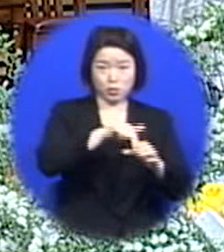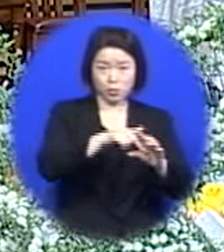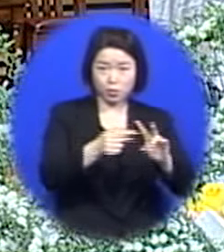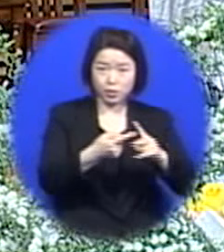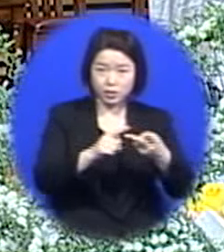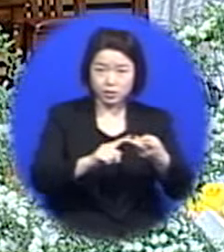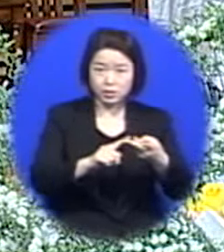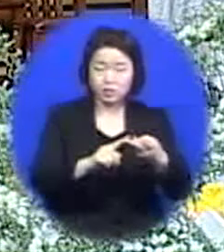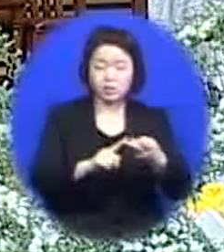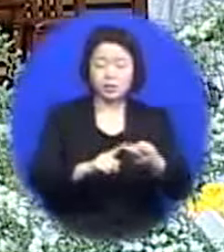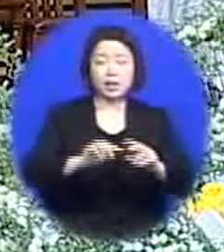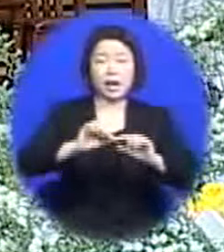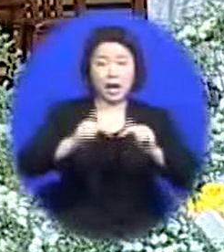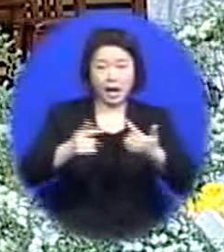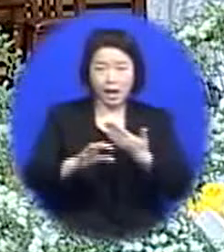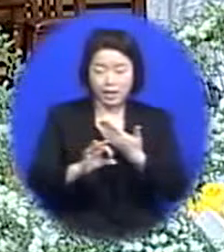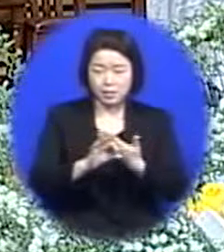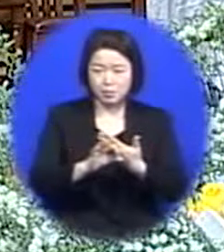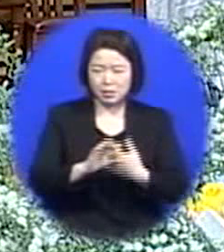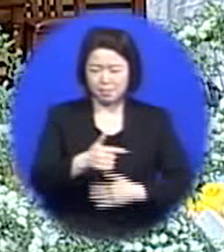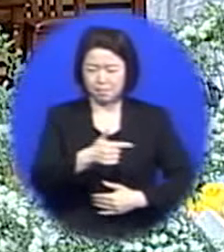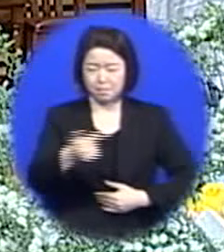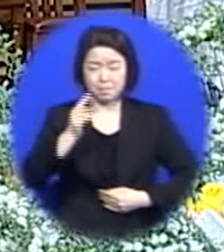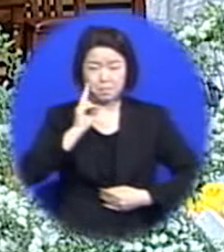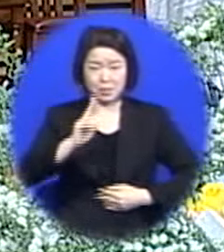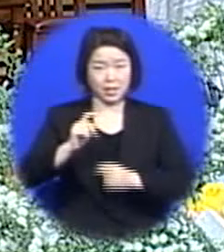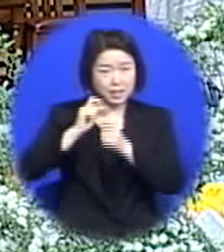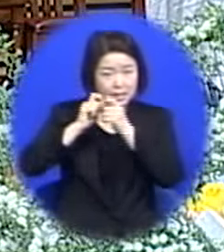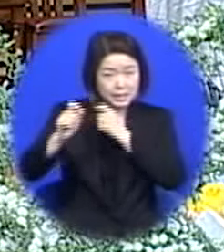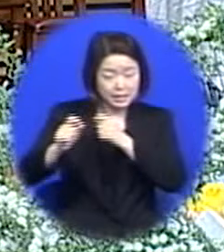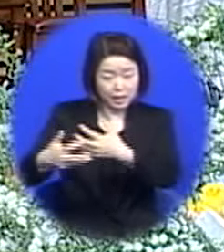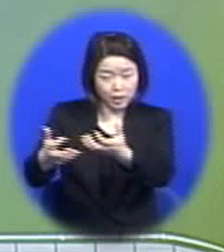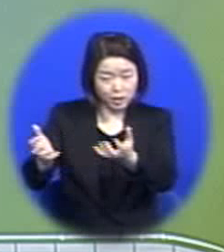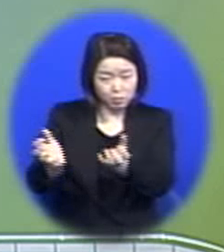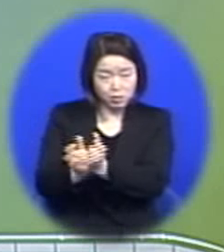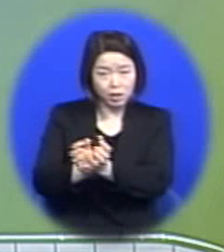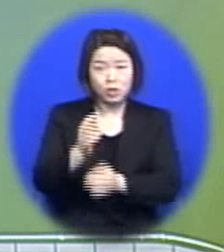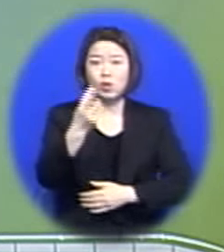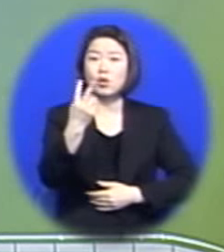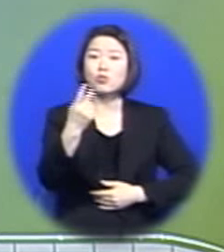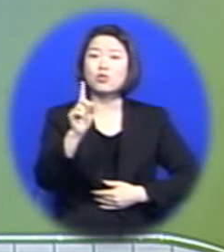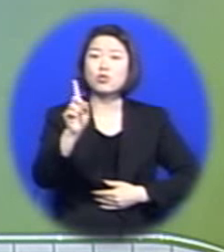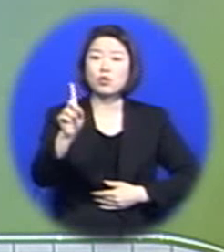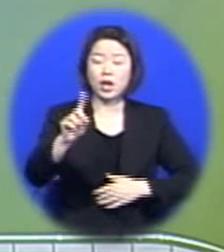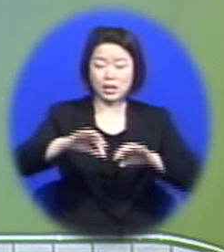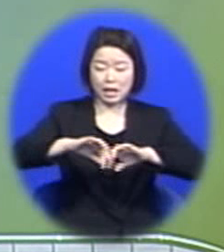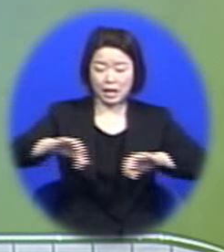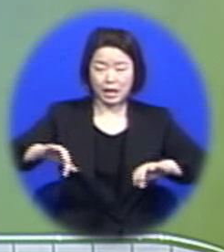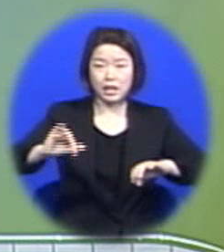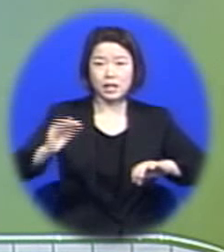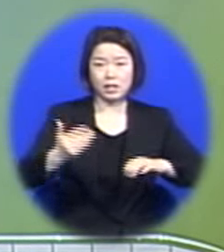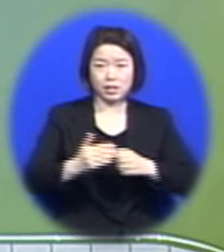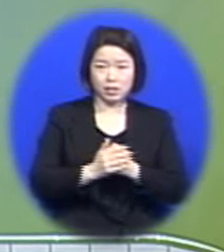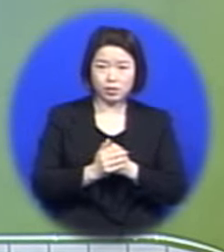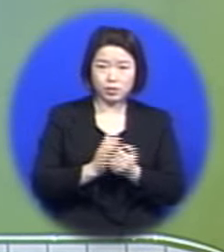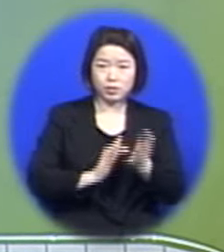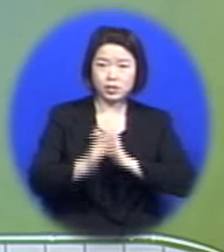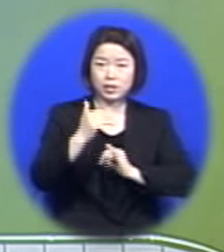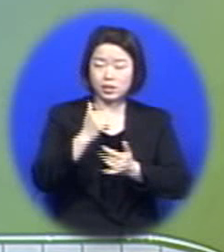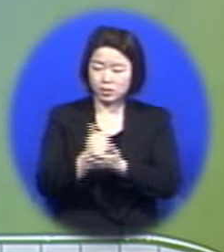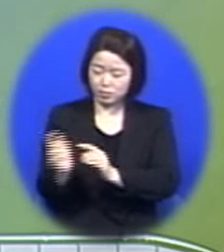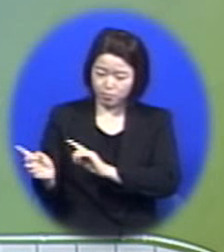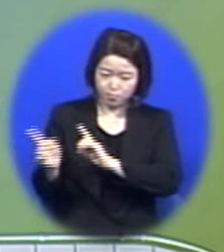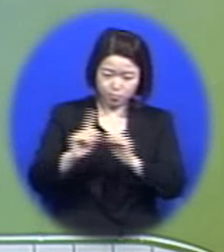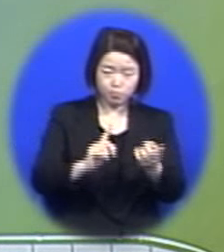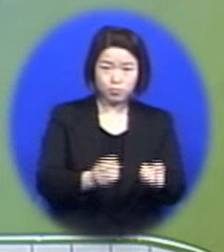아니면 대사기 집단이든지 둘 중에 하나로 갈라놓습니다. 예수님이 부활하셨다는 이 고백이